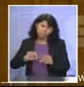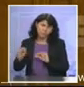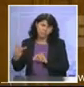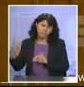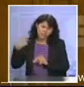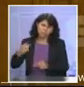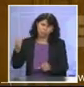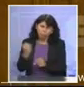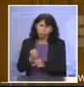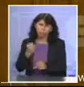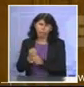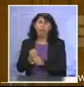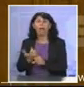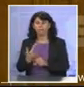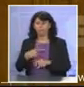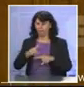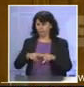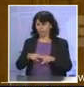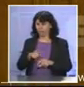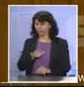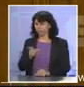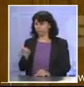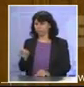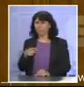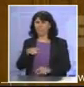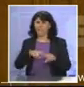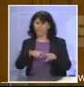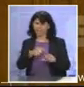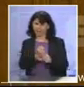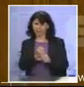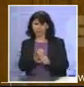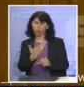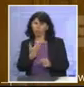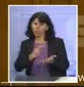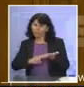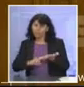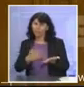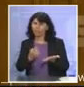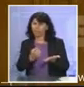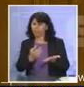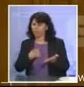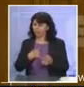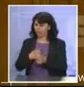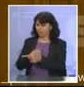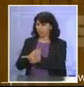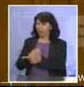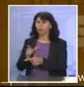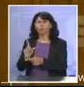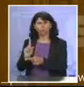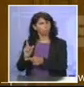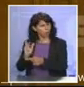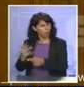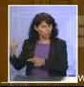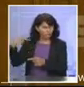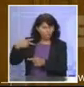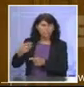και πιθανότατα προτιμούνται από έναν Έλληνα που διεκδικεί τα εργασιακά του δικαιώματα στην ίδια του τη